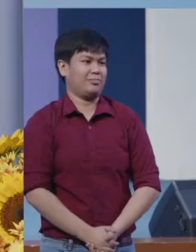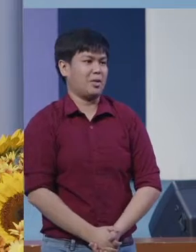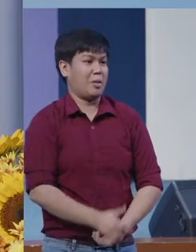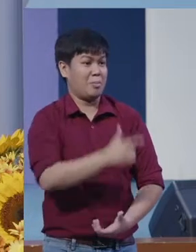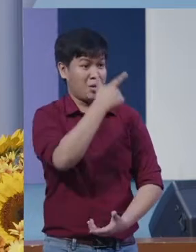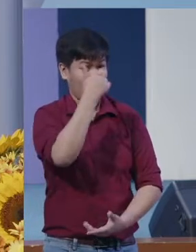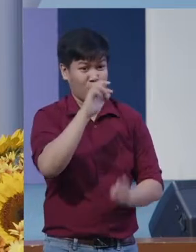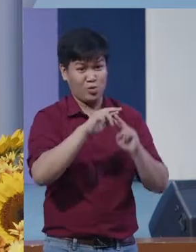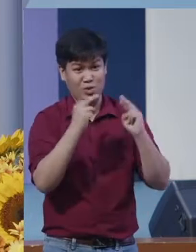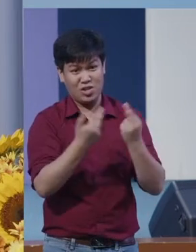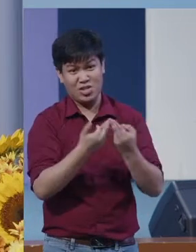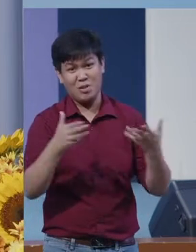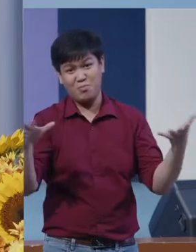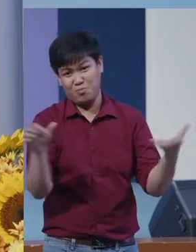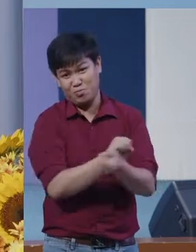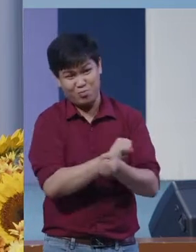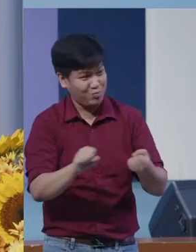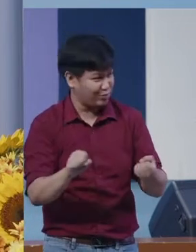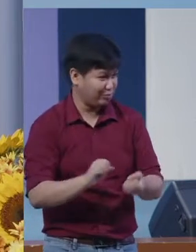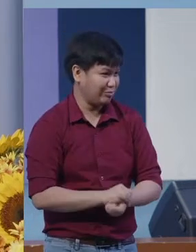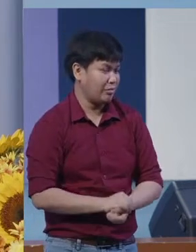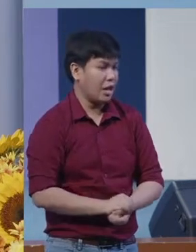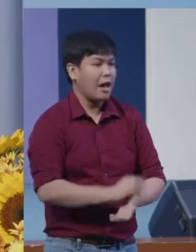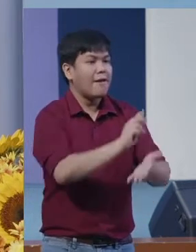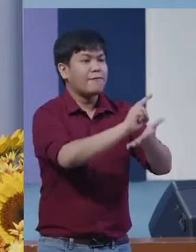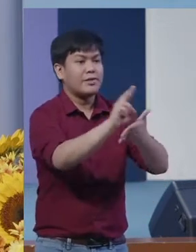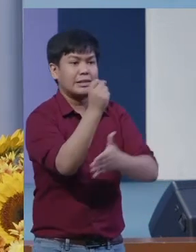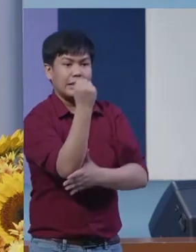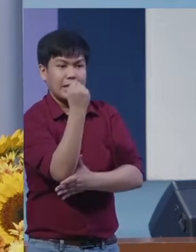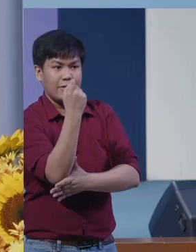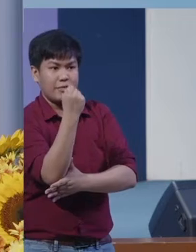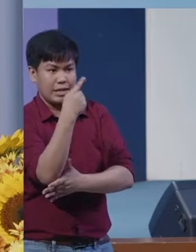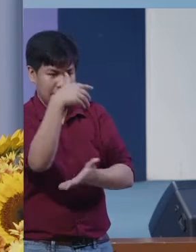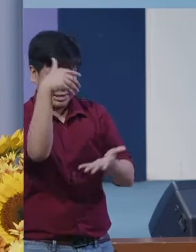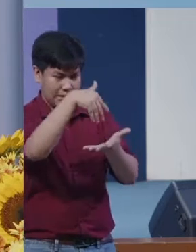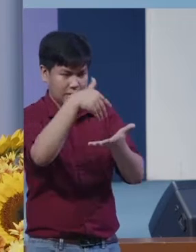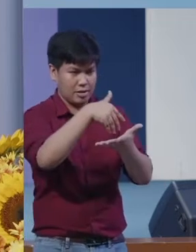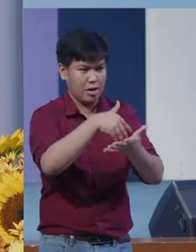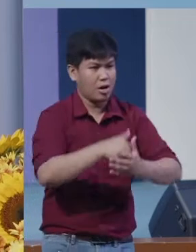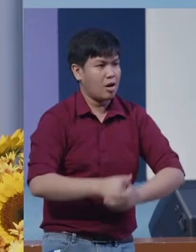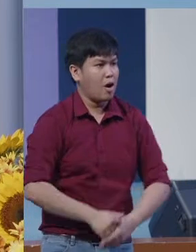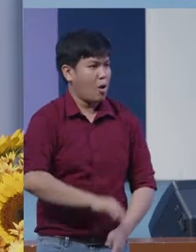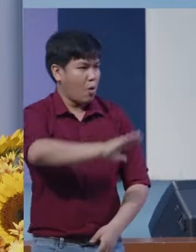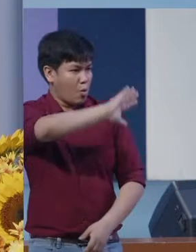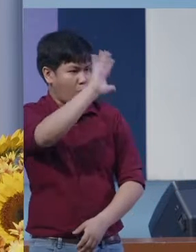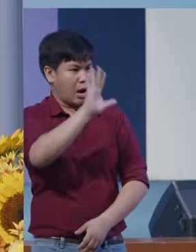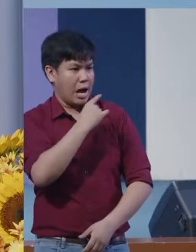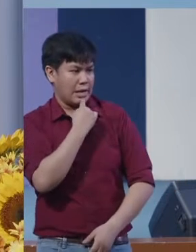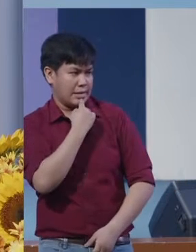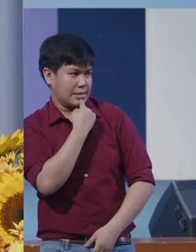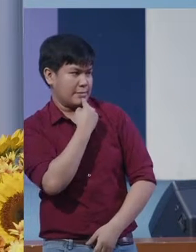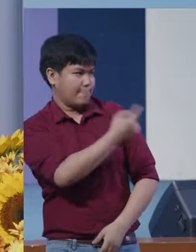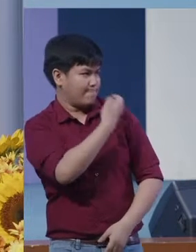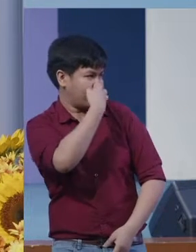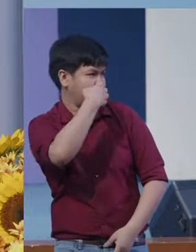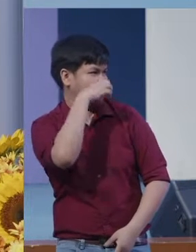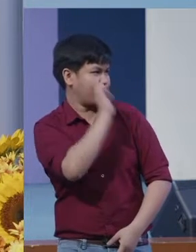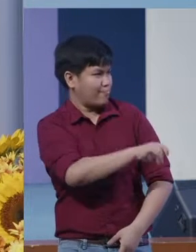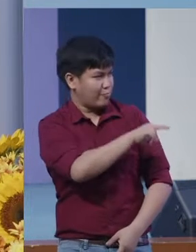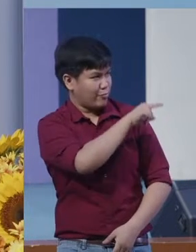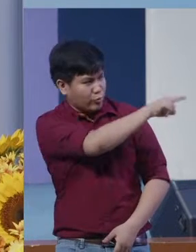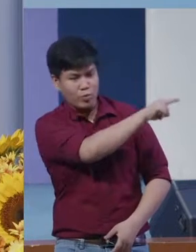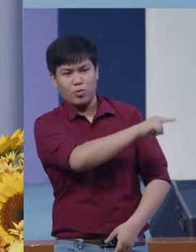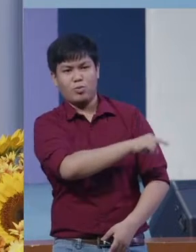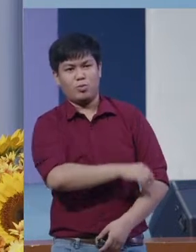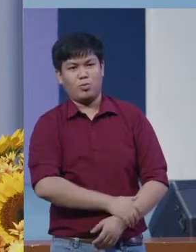Tingnan niyo yung verse 11. Siguro verse 11 and 12, ang babasahin natin. Do not speak evil against one another, brothers. The one